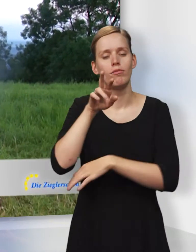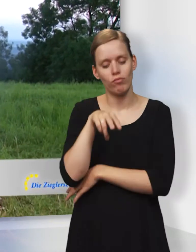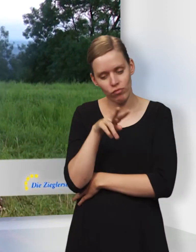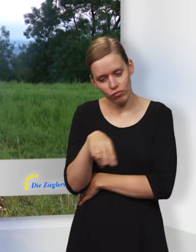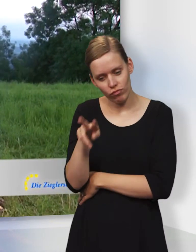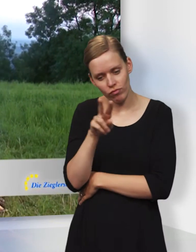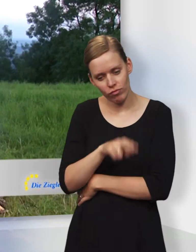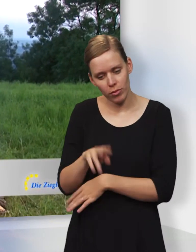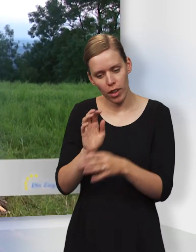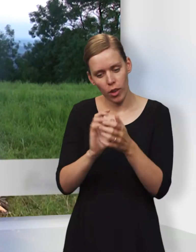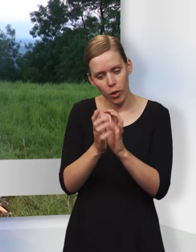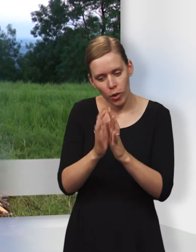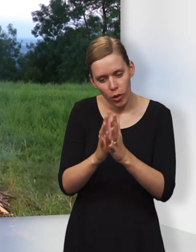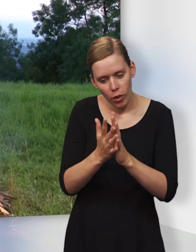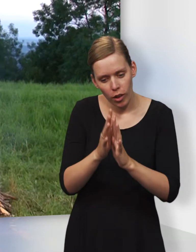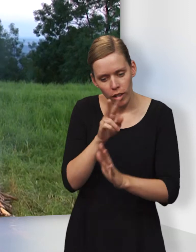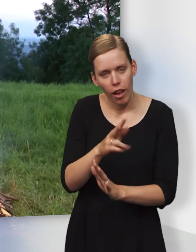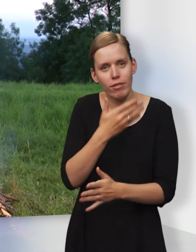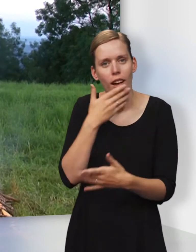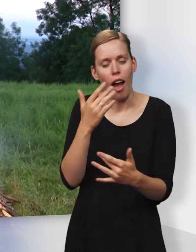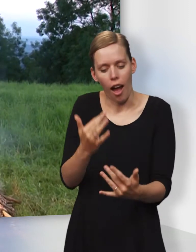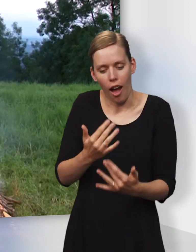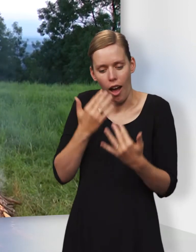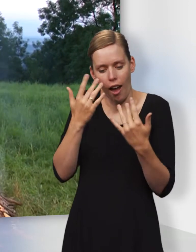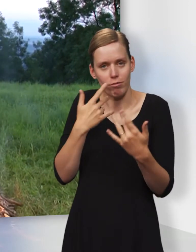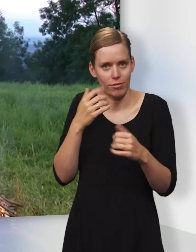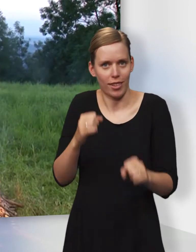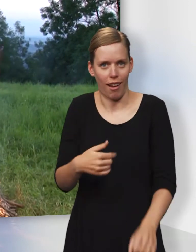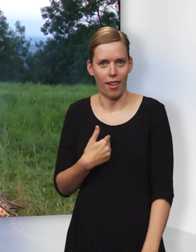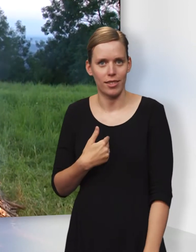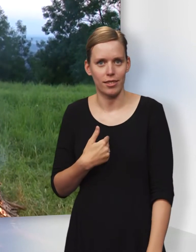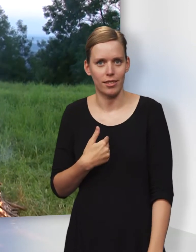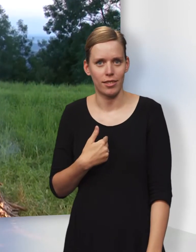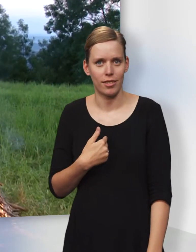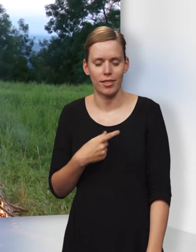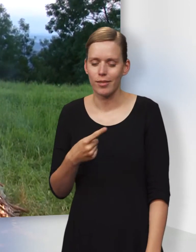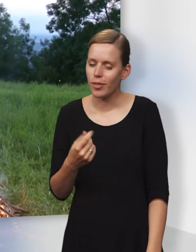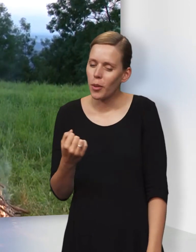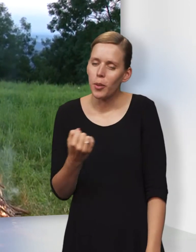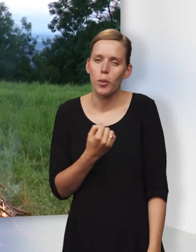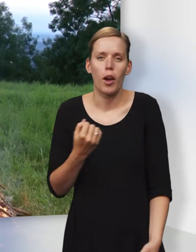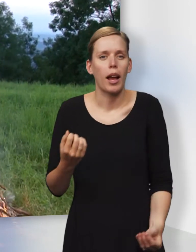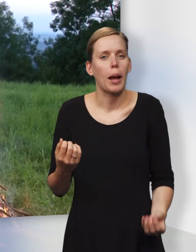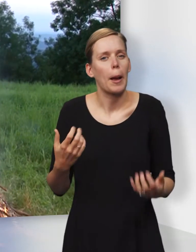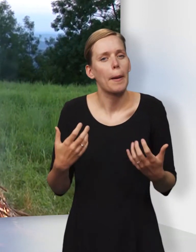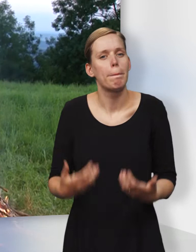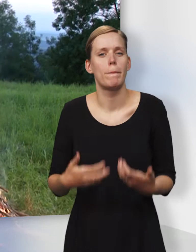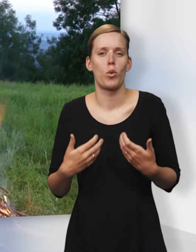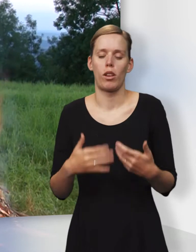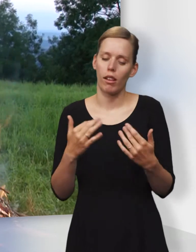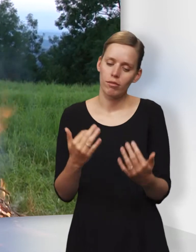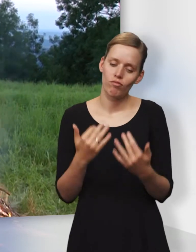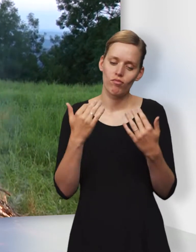Glut schauen, mich am Feuer wärmen. Irgendwie hat das etwas Unbeschreibliches an Gemütlichkeit,